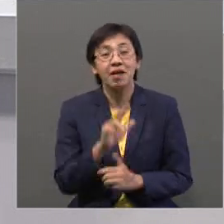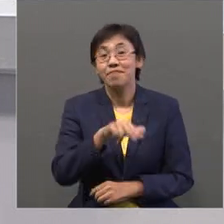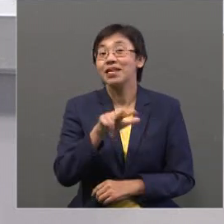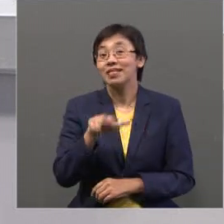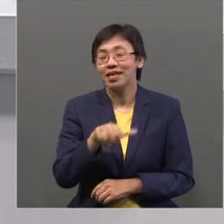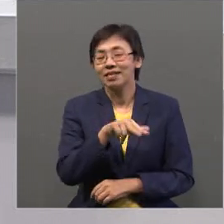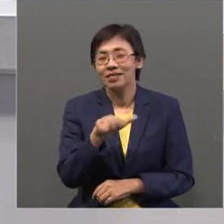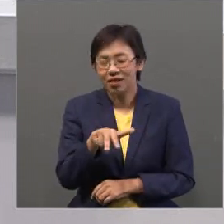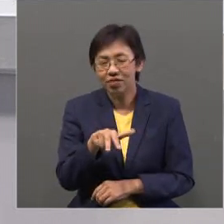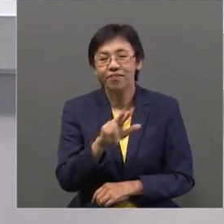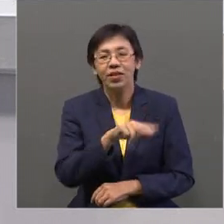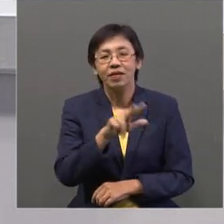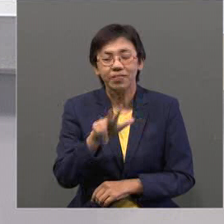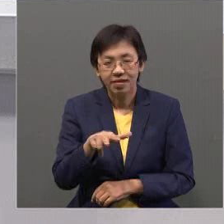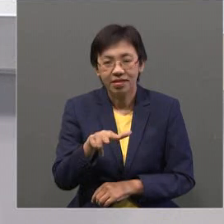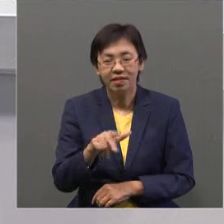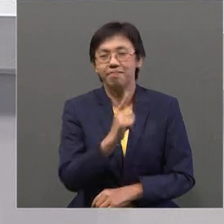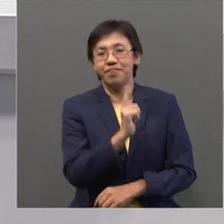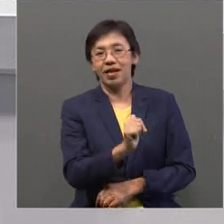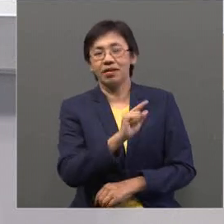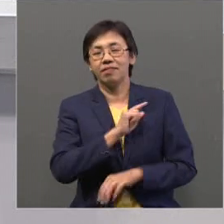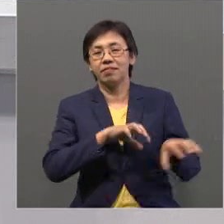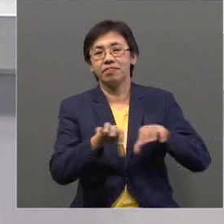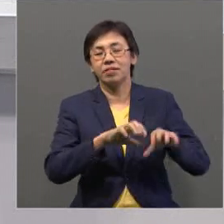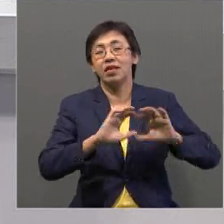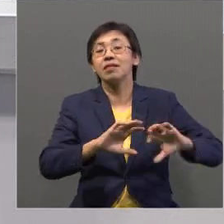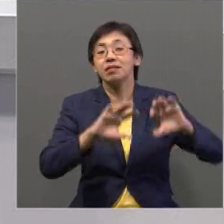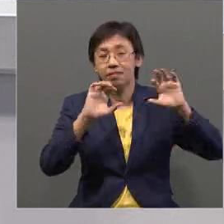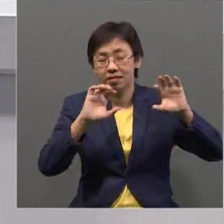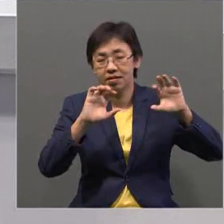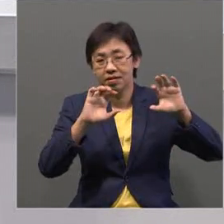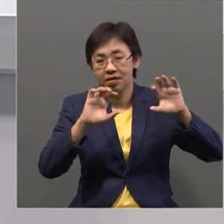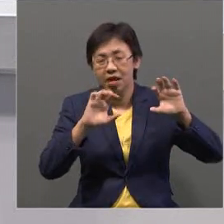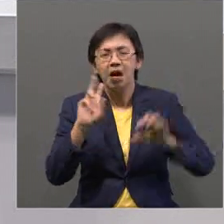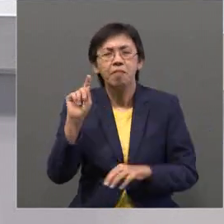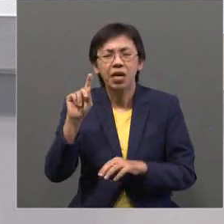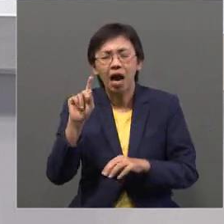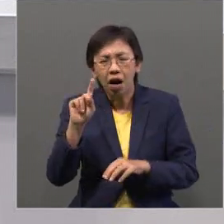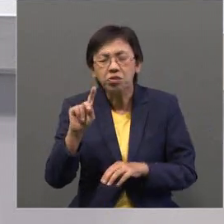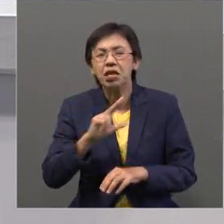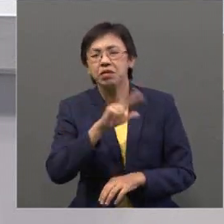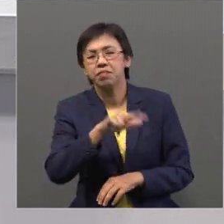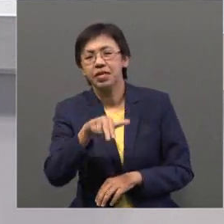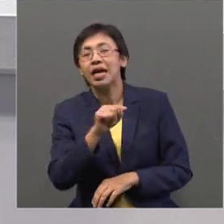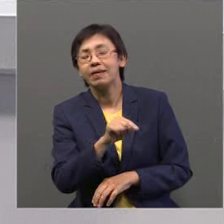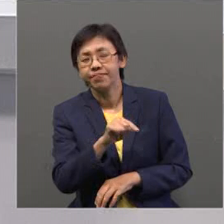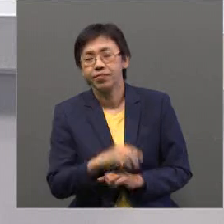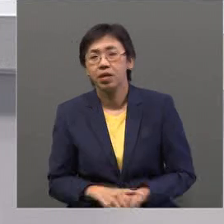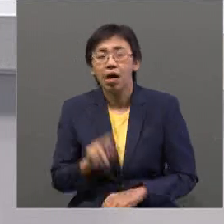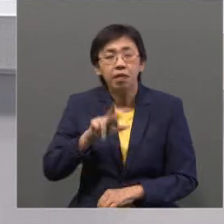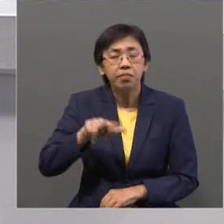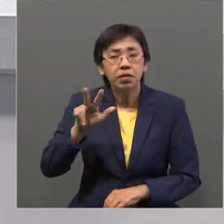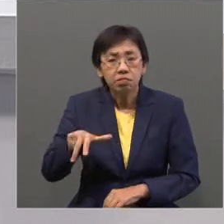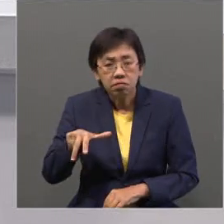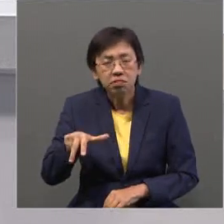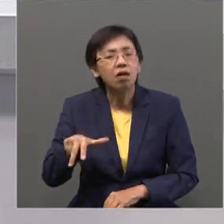เพื่อไทยเองก็เป็นพรรคที่จะเป็นหลักที่จะจัดตั้งรัฐบาลด้วยนะครับเลยมีกระแสข่าวไปถึงเพื่อไทยนะครับทีนี้เพื่อไทยเอง